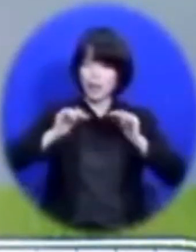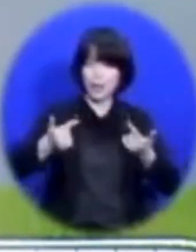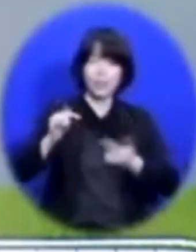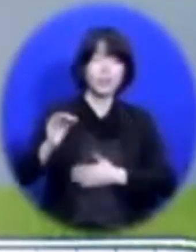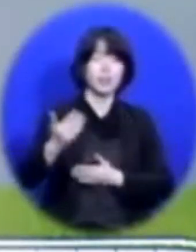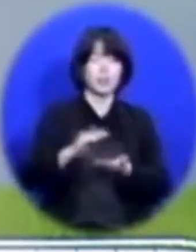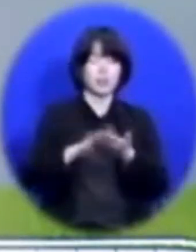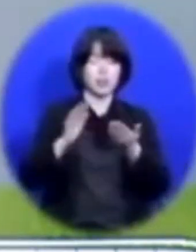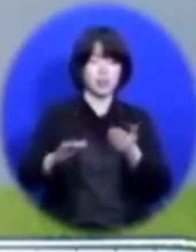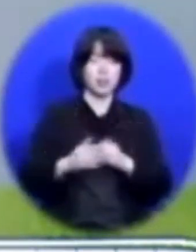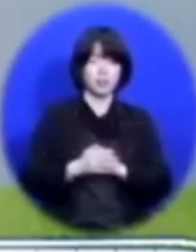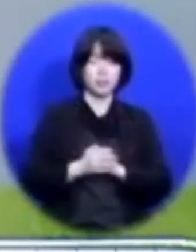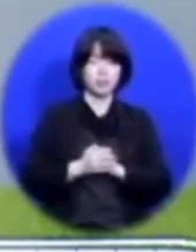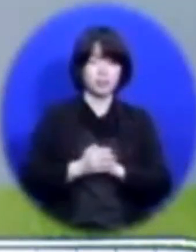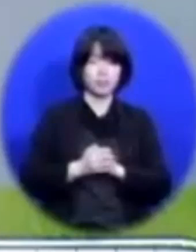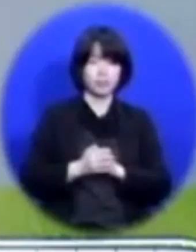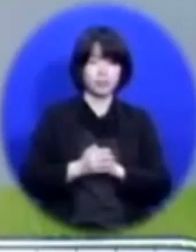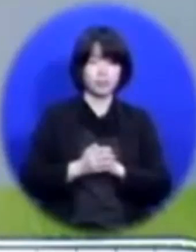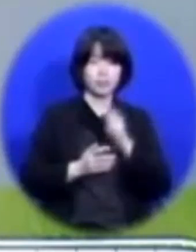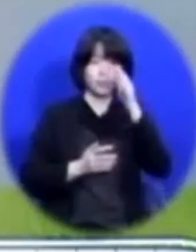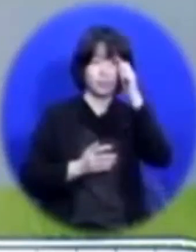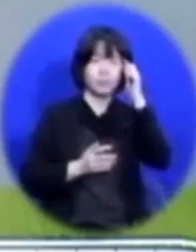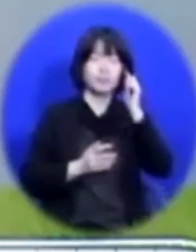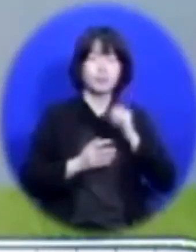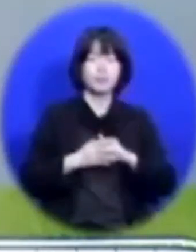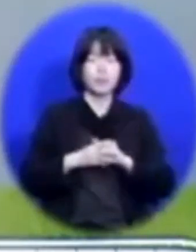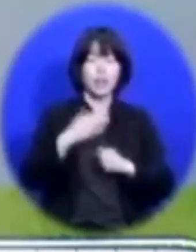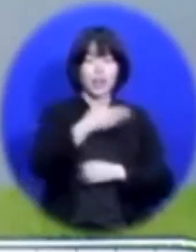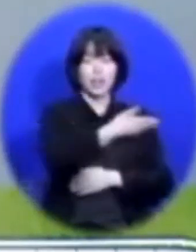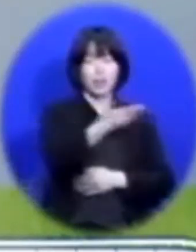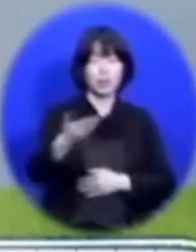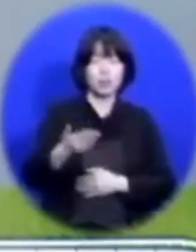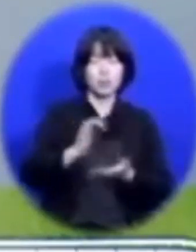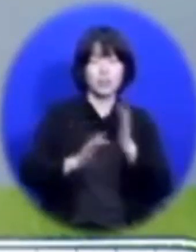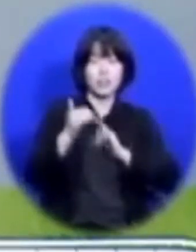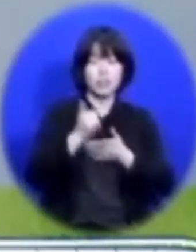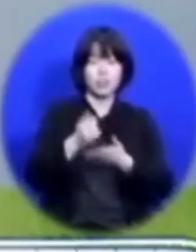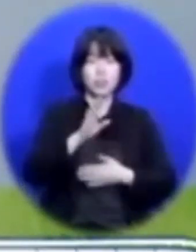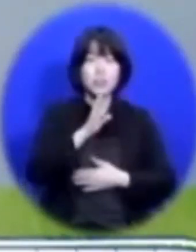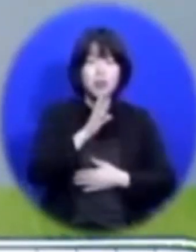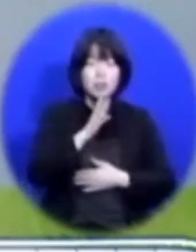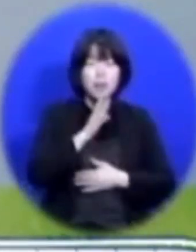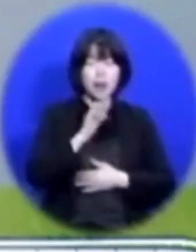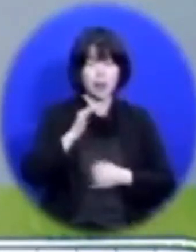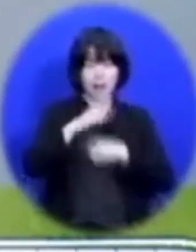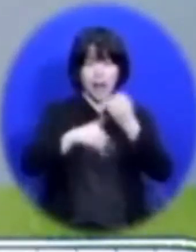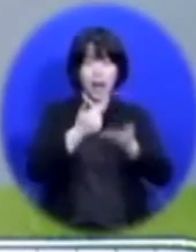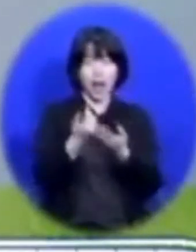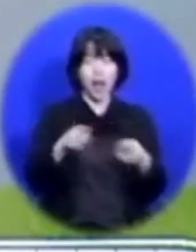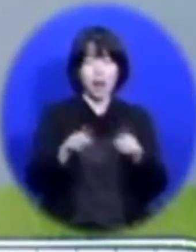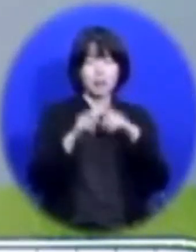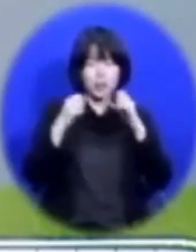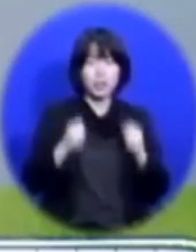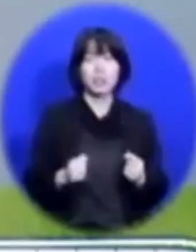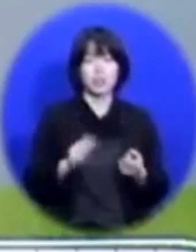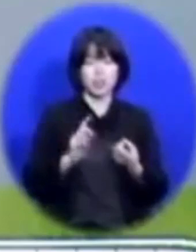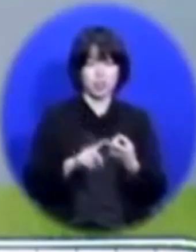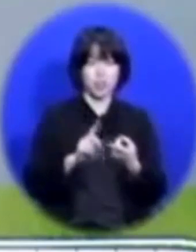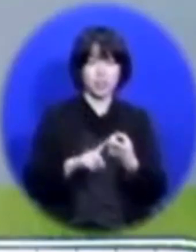.당신은예수님이임마누엘이시라고진심으로믿으십니까